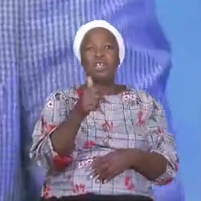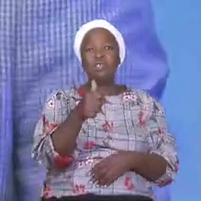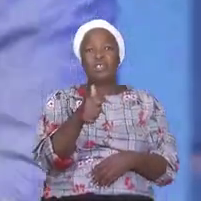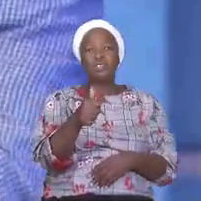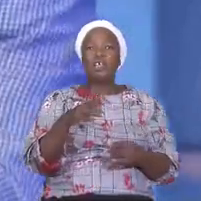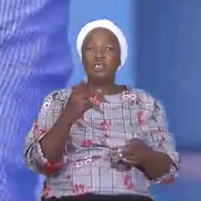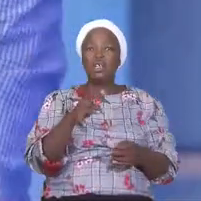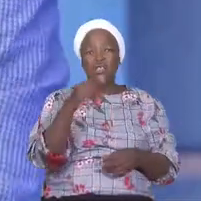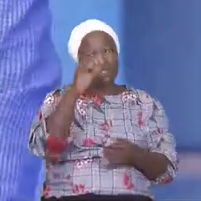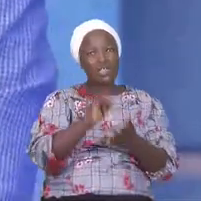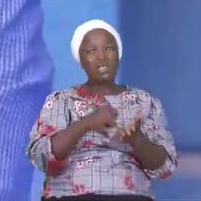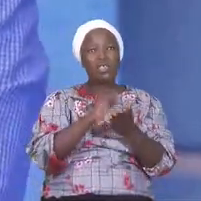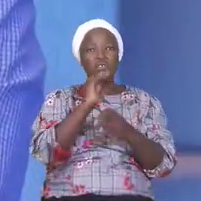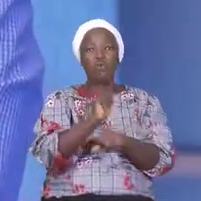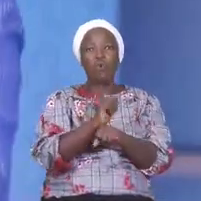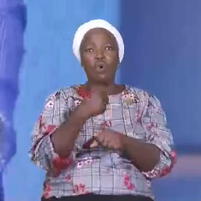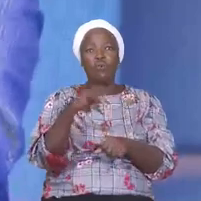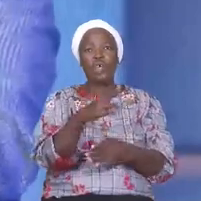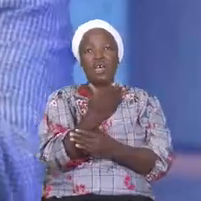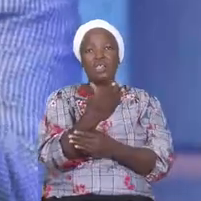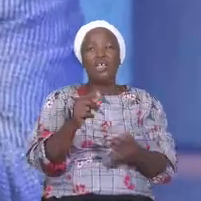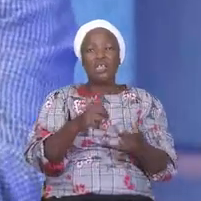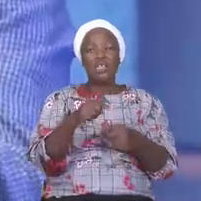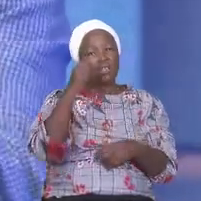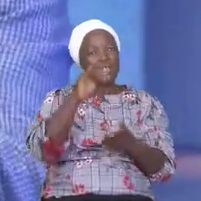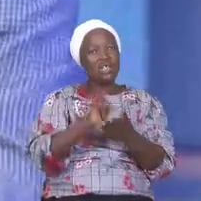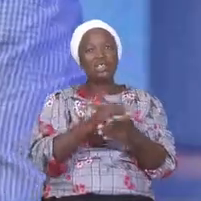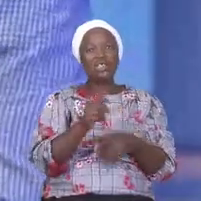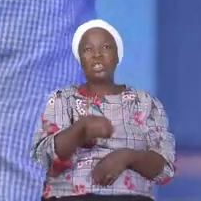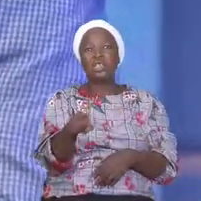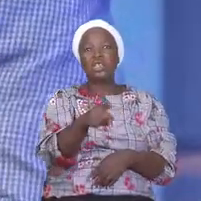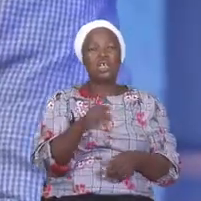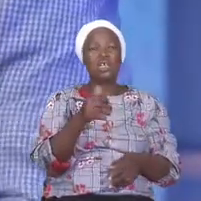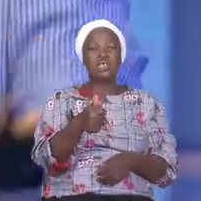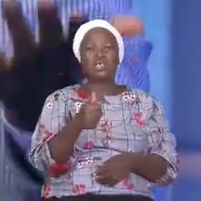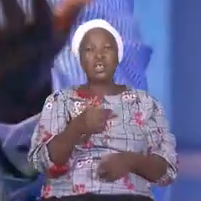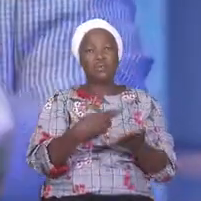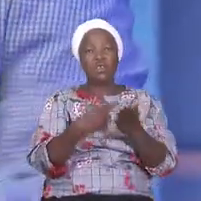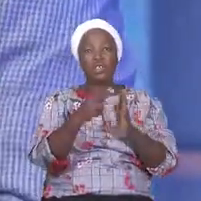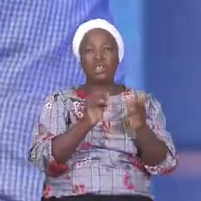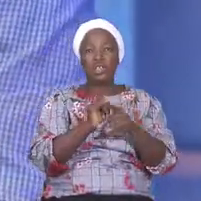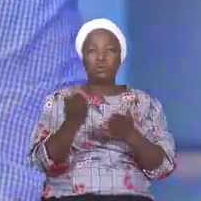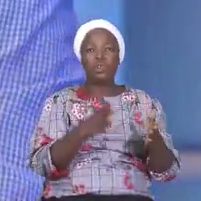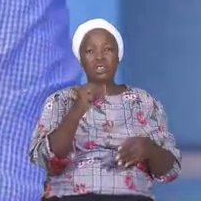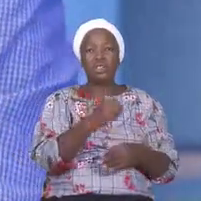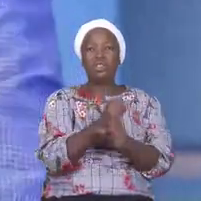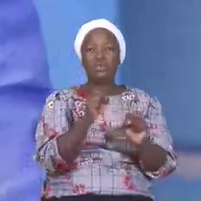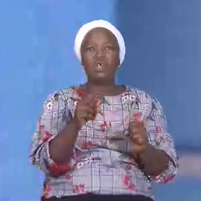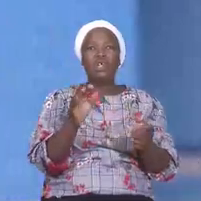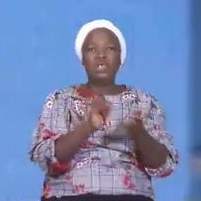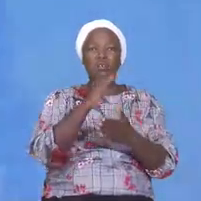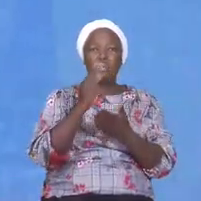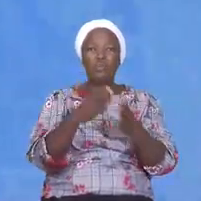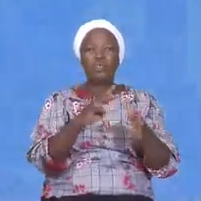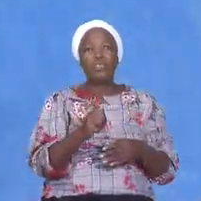ils pensent qu'ils pourront le faire eux-mêmes. Ils pensent que c'est l'œuvre de leurs mains. Ils pensent que c'est